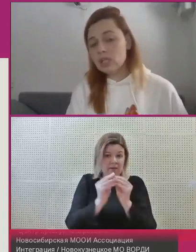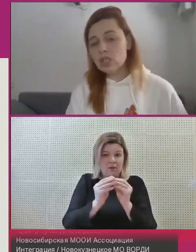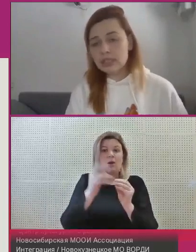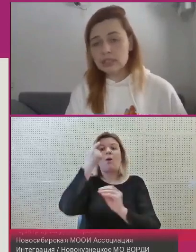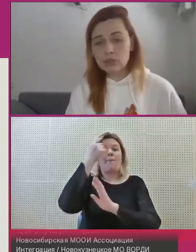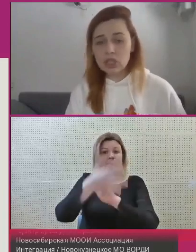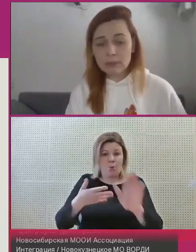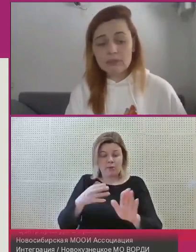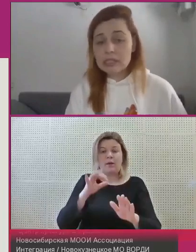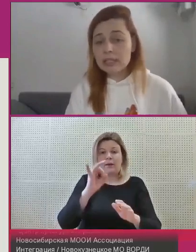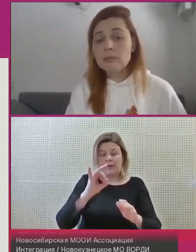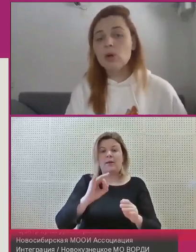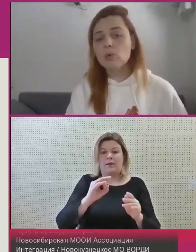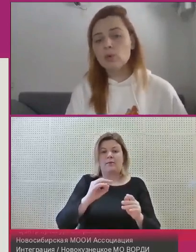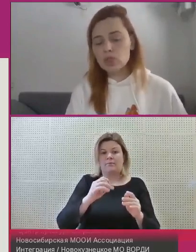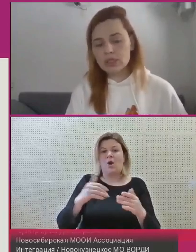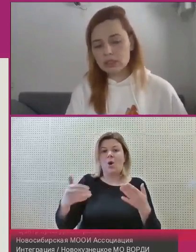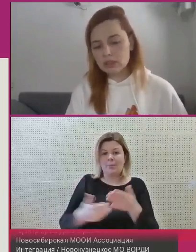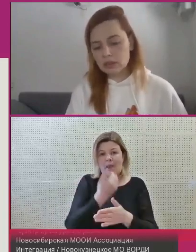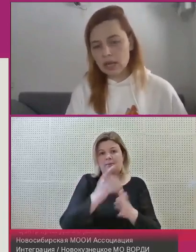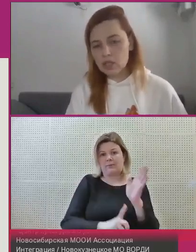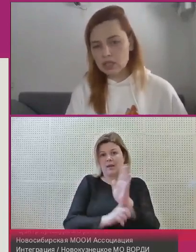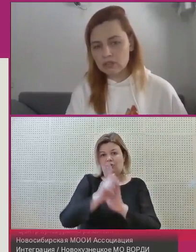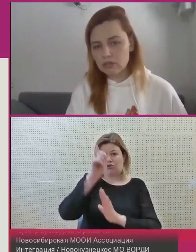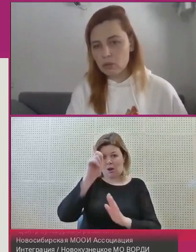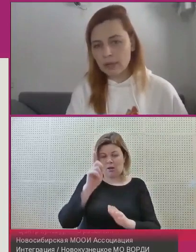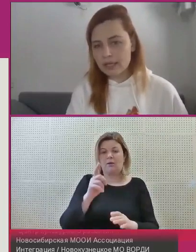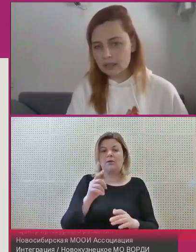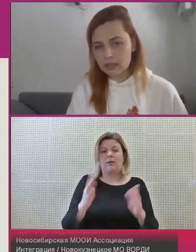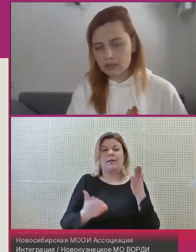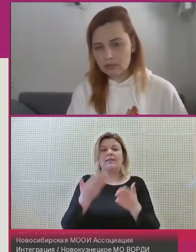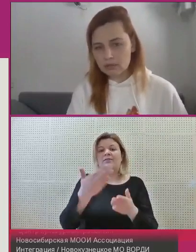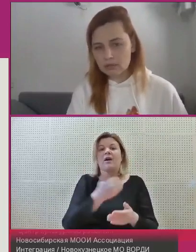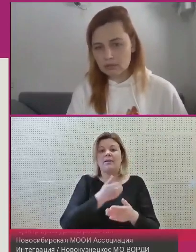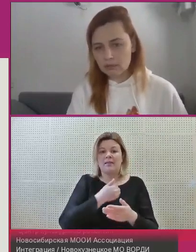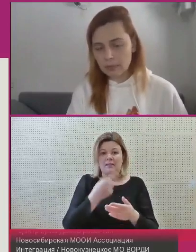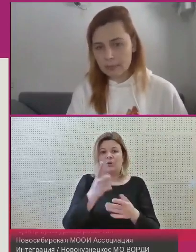Если дальше хотите масштабироваться, либо улучшите качество своего проекта.